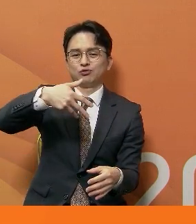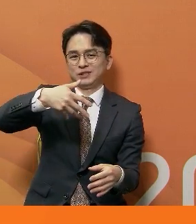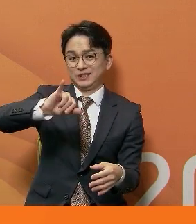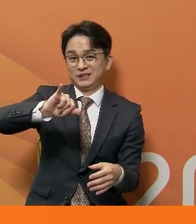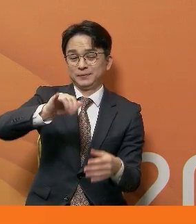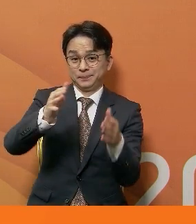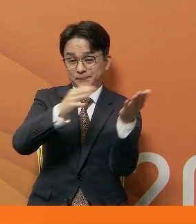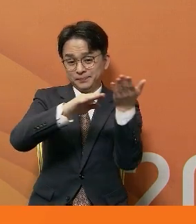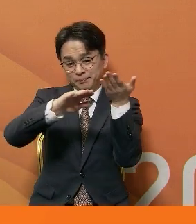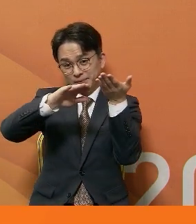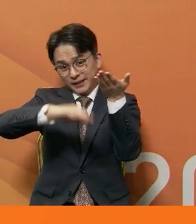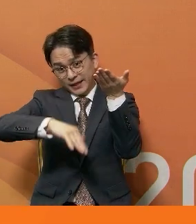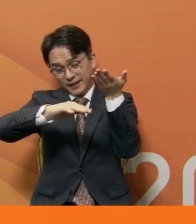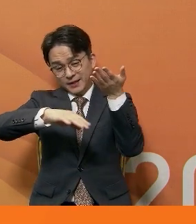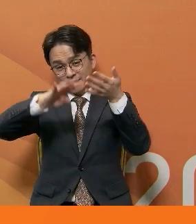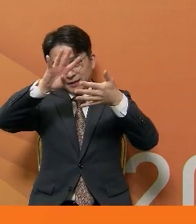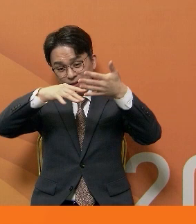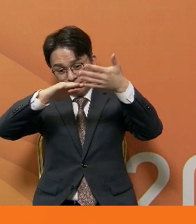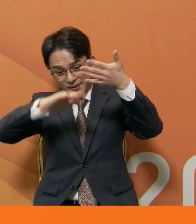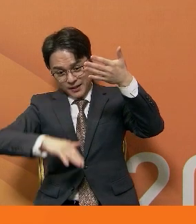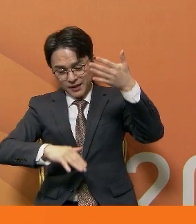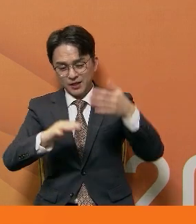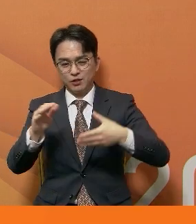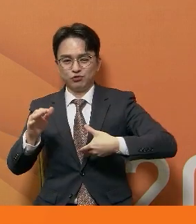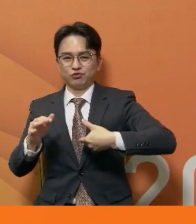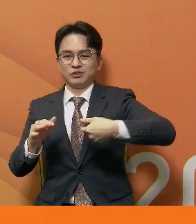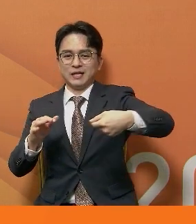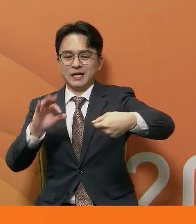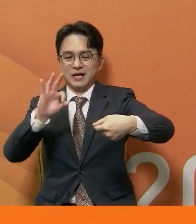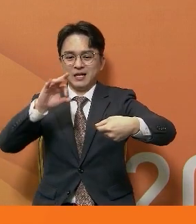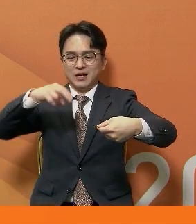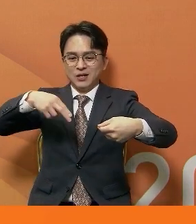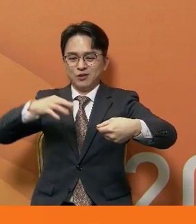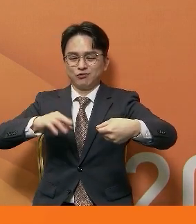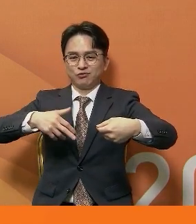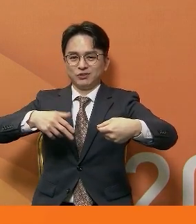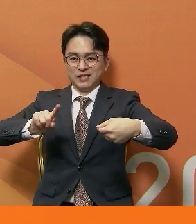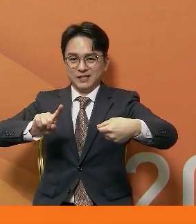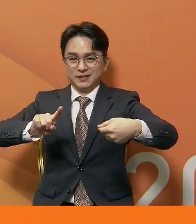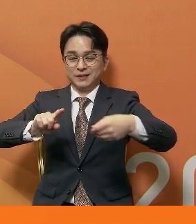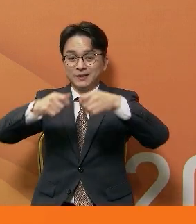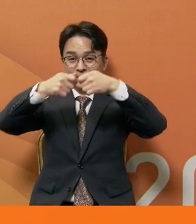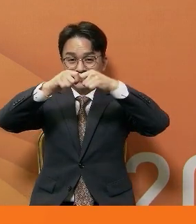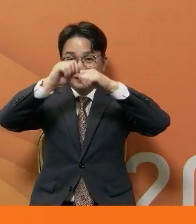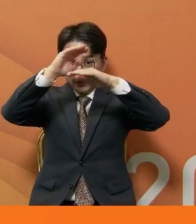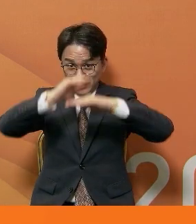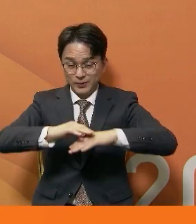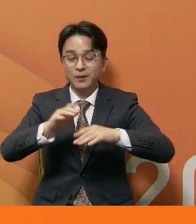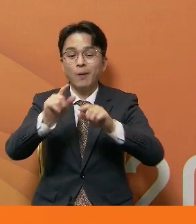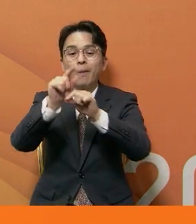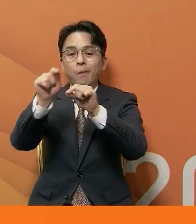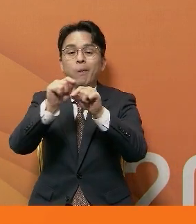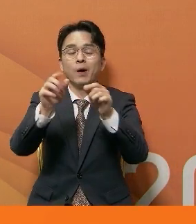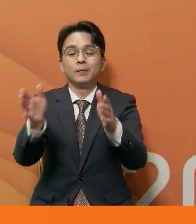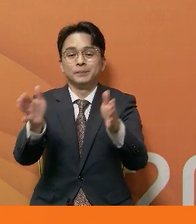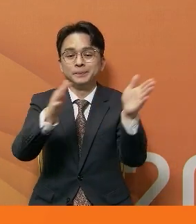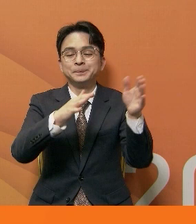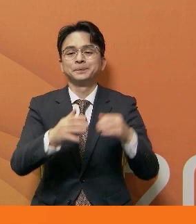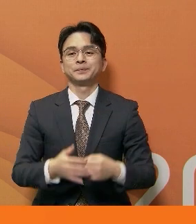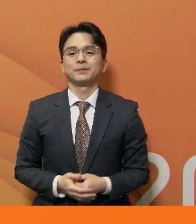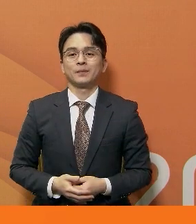그 하단부가 융자 위치 지원사업이라고 이해를 해주시면 좋을 것 같습니다 상세자 명은 추후에 드리겠습니다